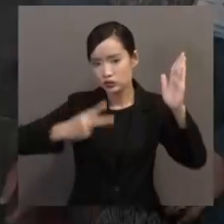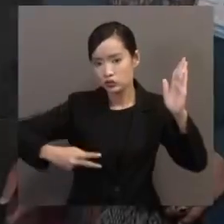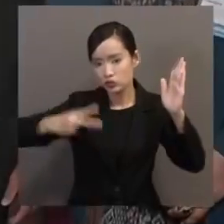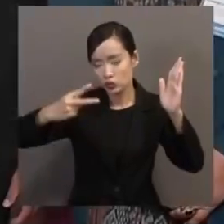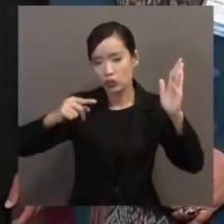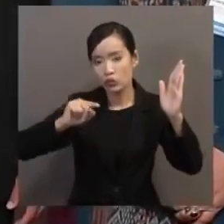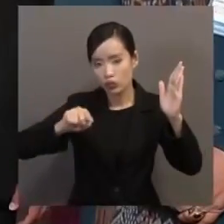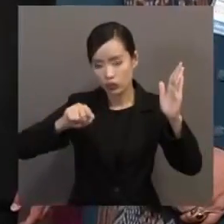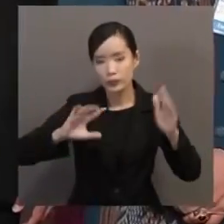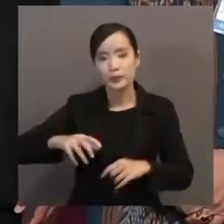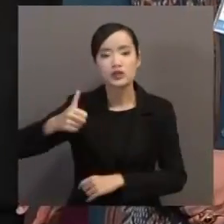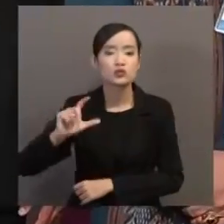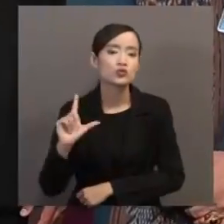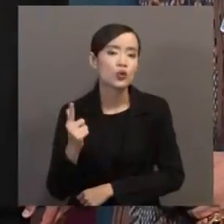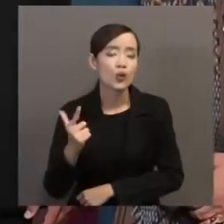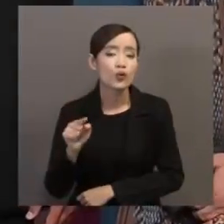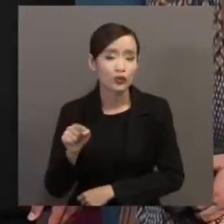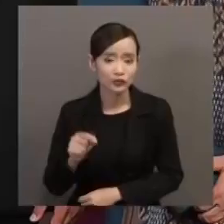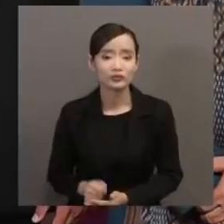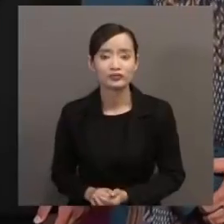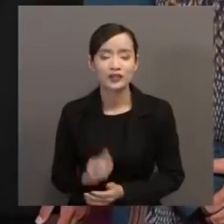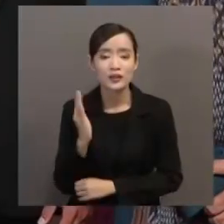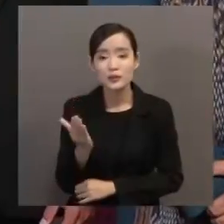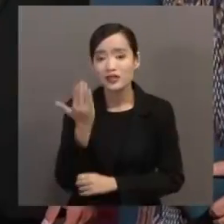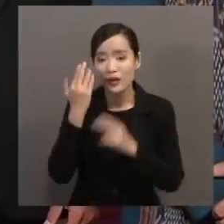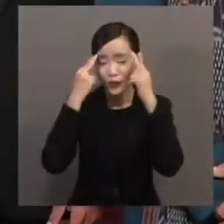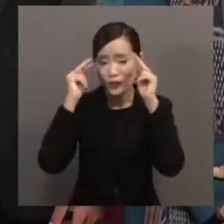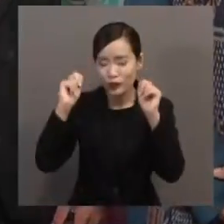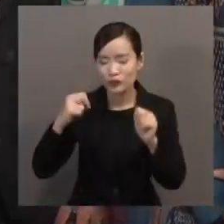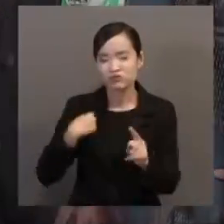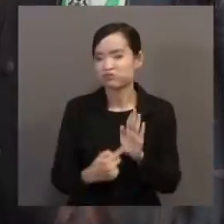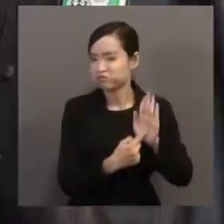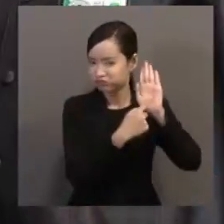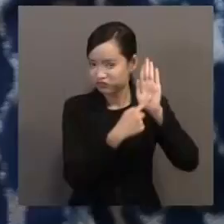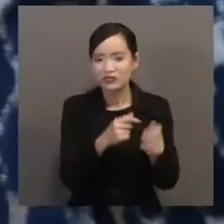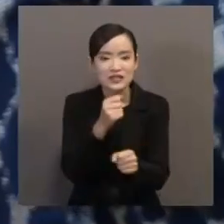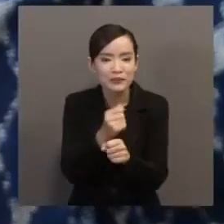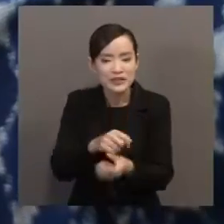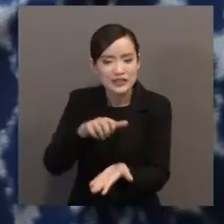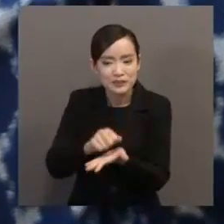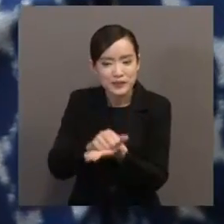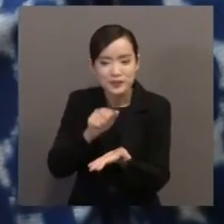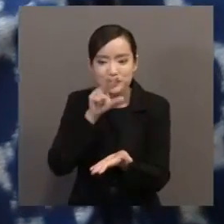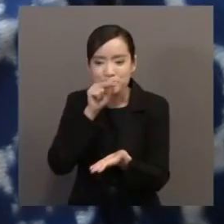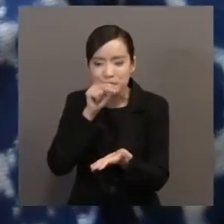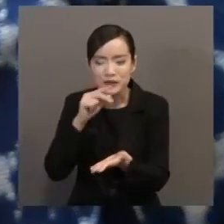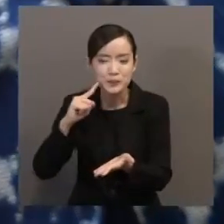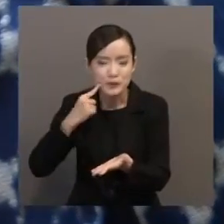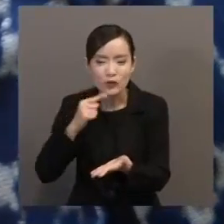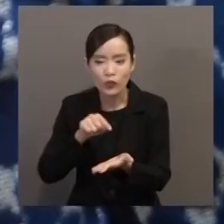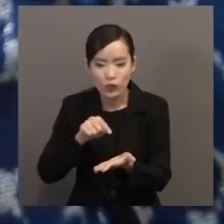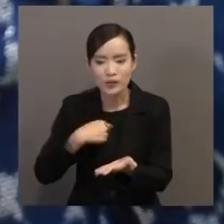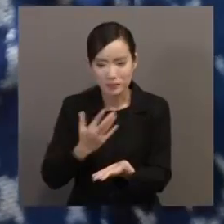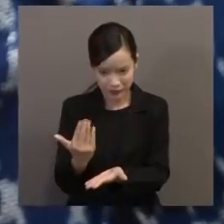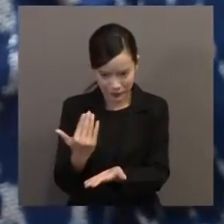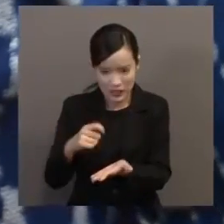เมืองทองธานีค่ะ นี่แหละค่ะคุณผู้ชมเมื่อเช้านี้นะคะนายกถึงขั้นสาธิตวิธีการทำลาบเป็ดค่ะพร้อมชิมแล้วก็เชิญชวน